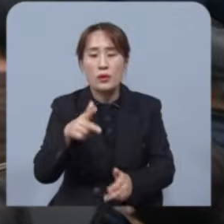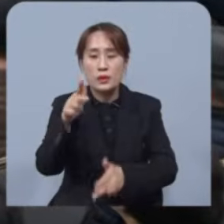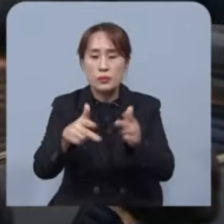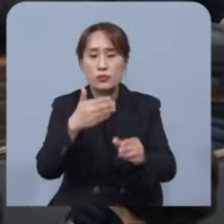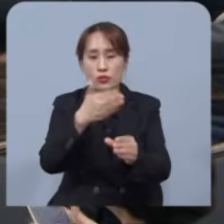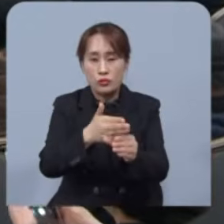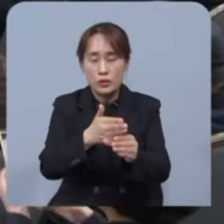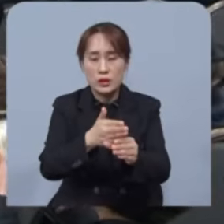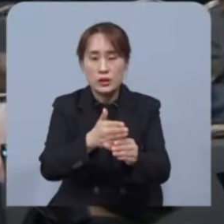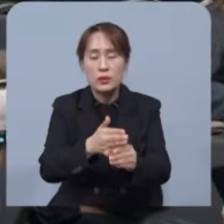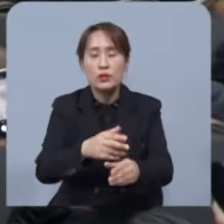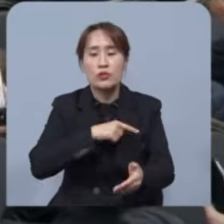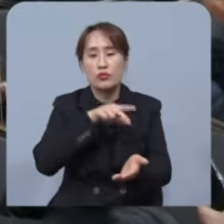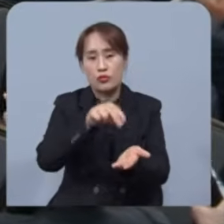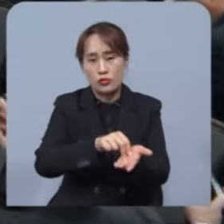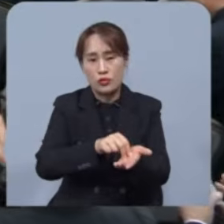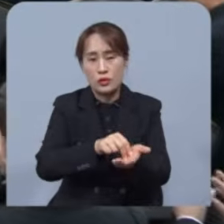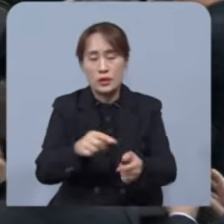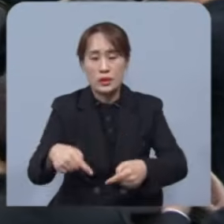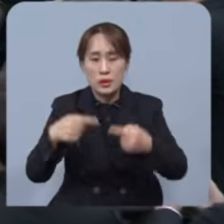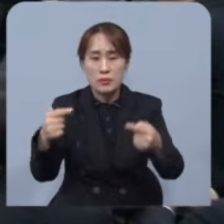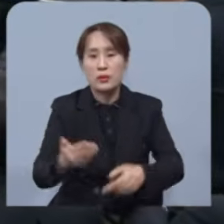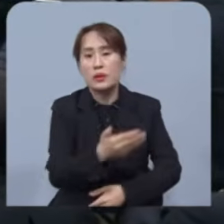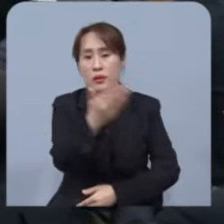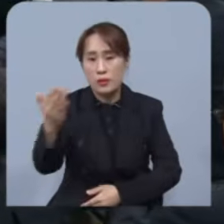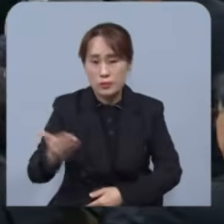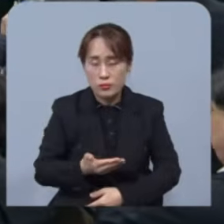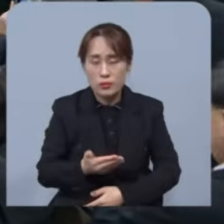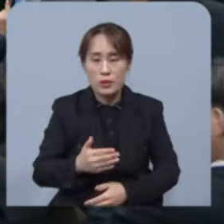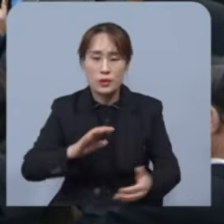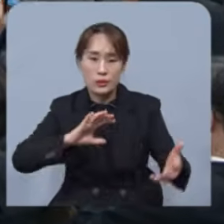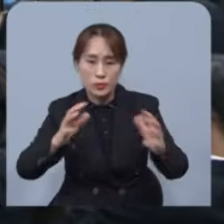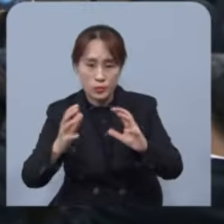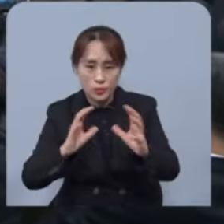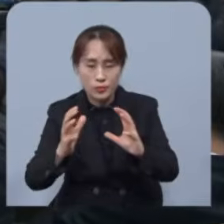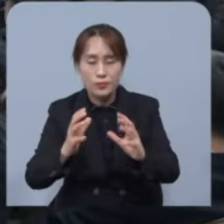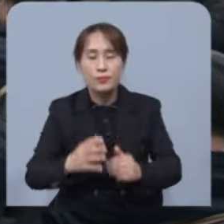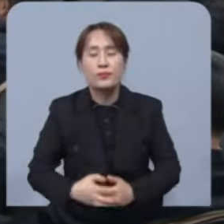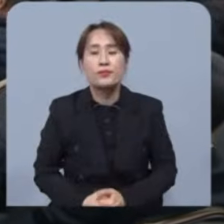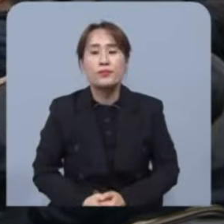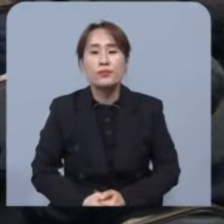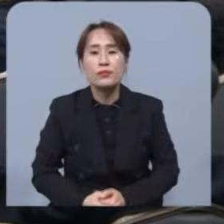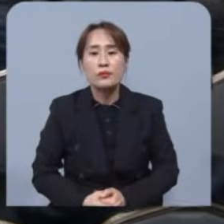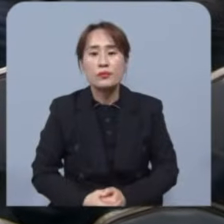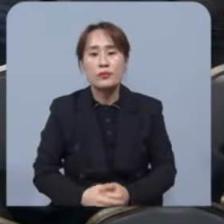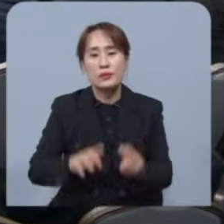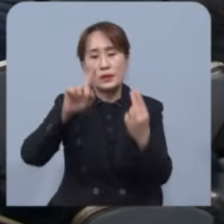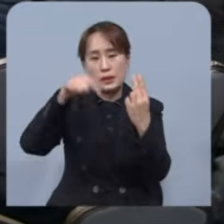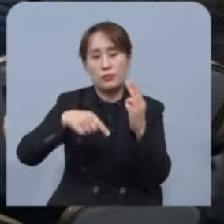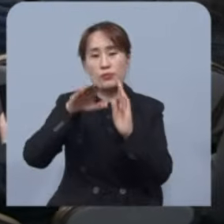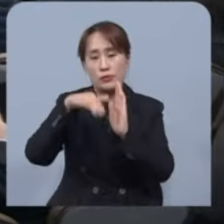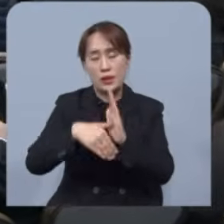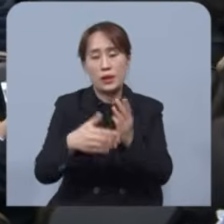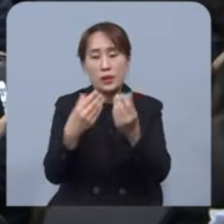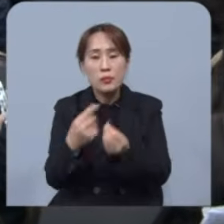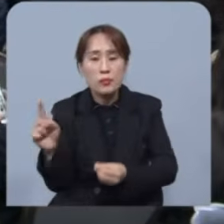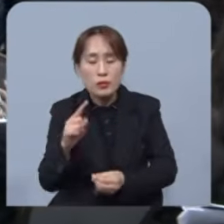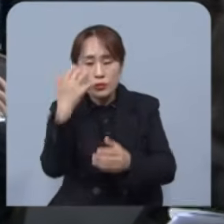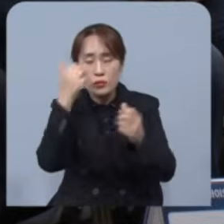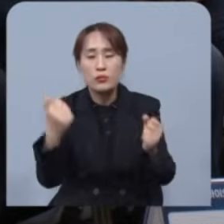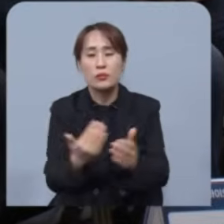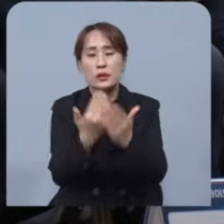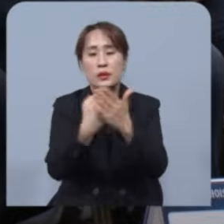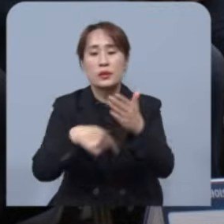혁신의 중심을 주제로 참석하신 여러분과 토론을 진행하겠습니다. 이어지는 2부에서는 충북의